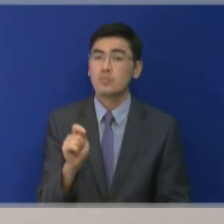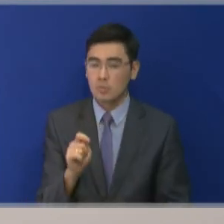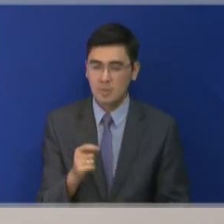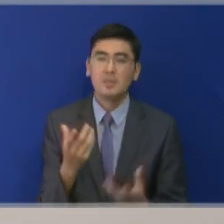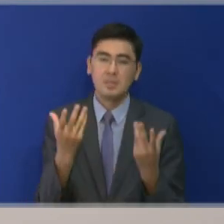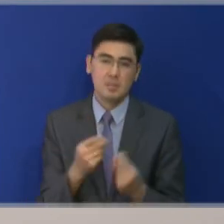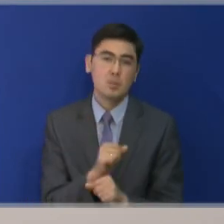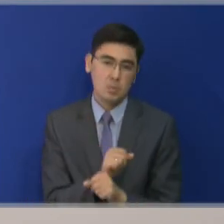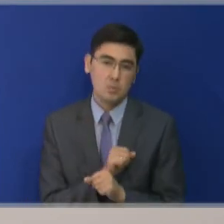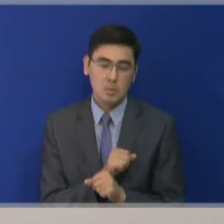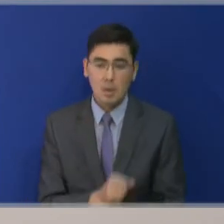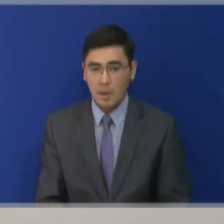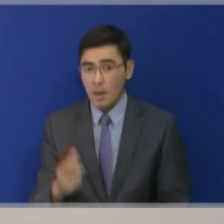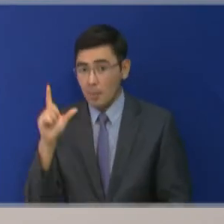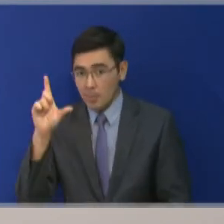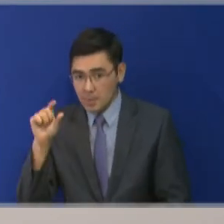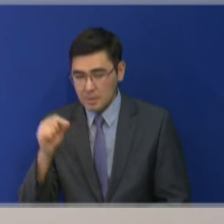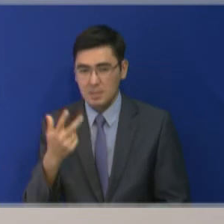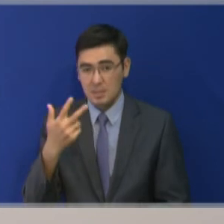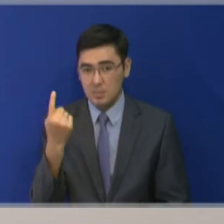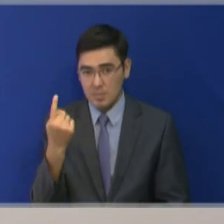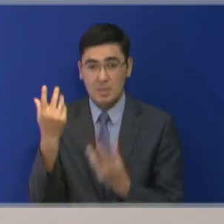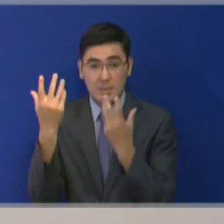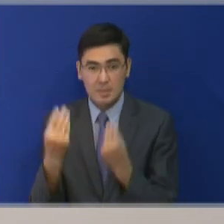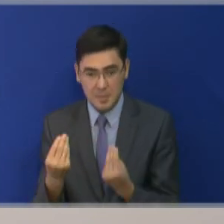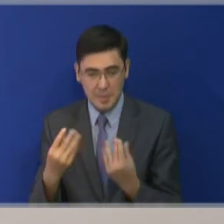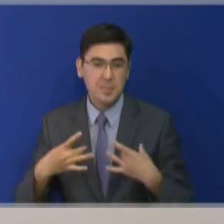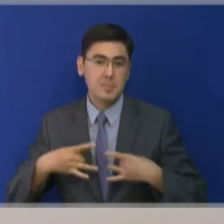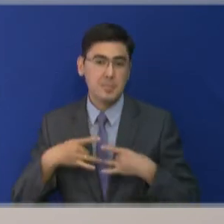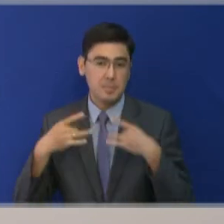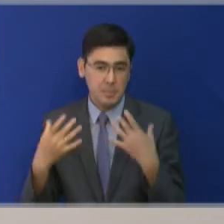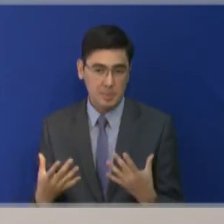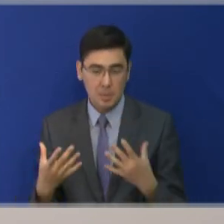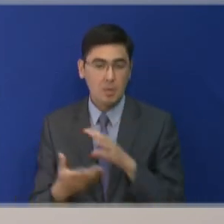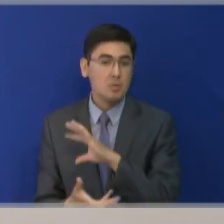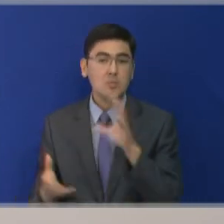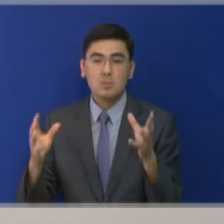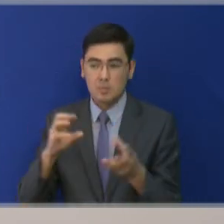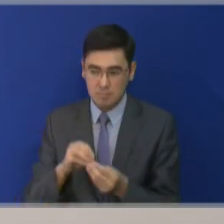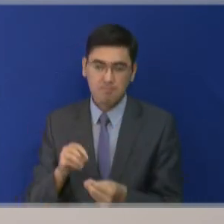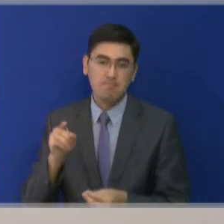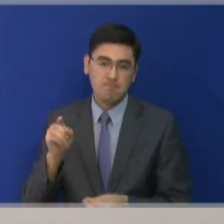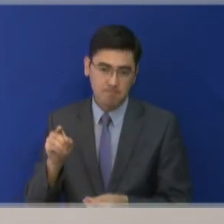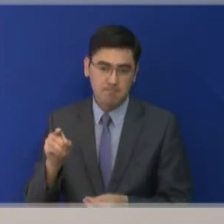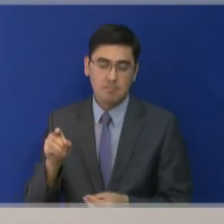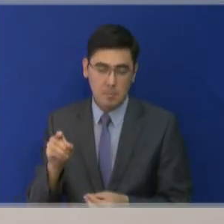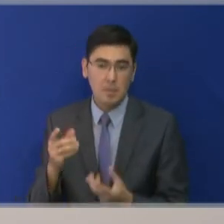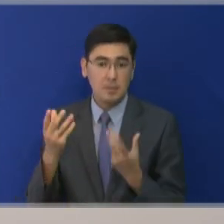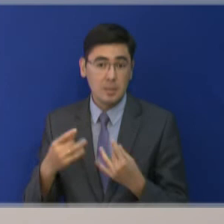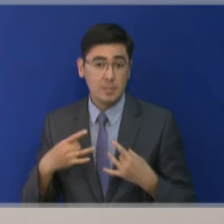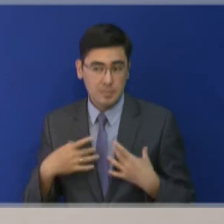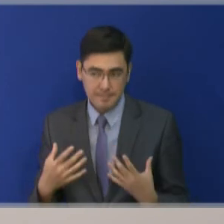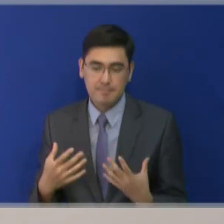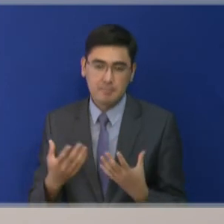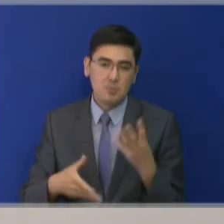тамыз мереке конституция күні болғандықтан ол сәйкесінше дүйсенбі, 31-ші тамызға ауыстырылады. Ал эпидемиологиялық жағдайға